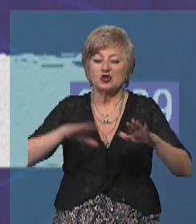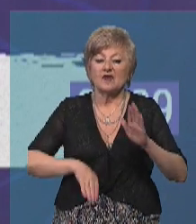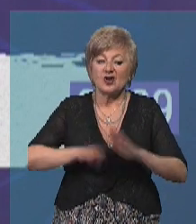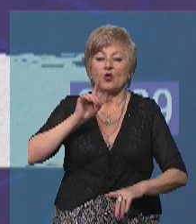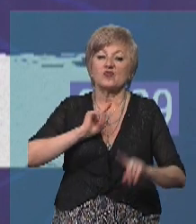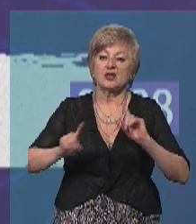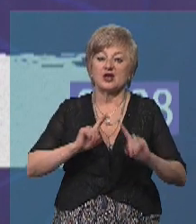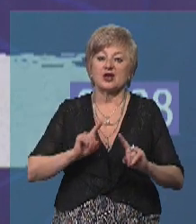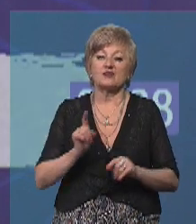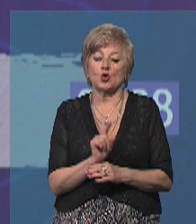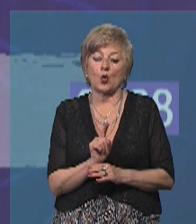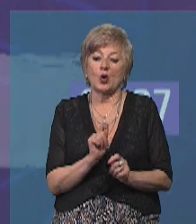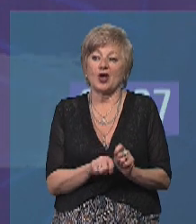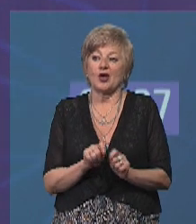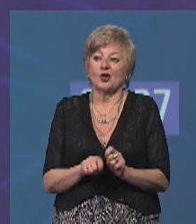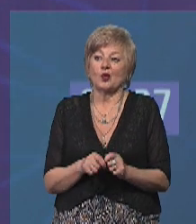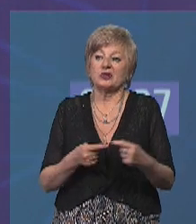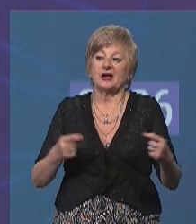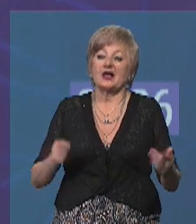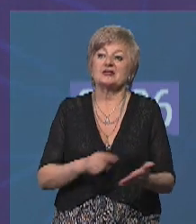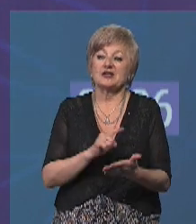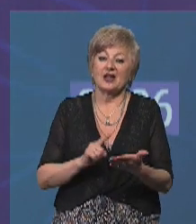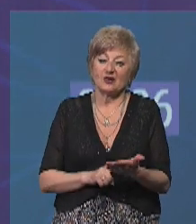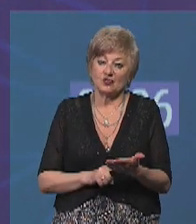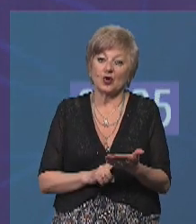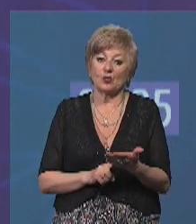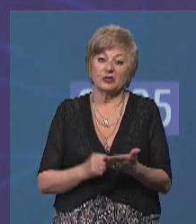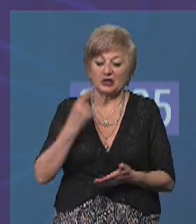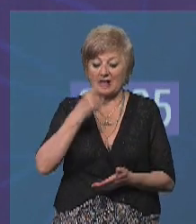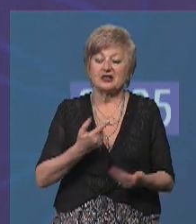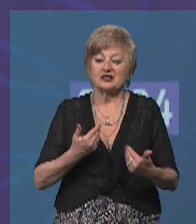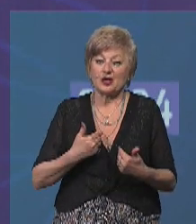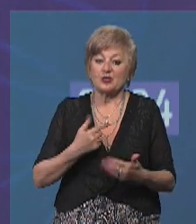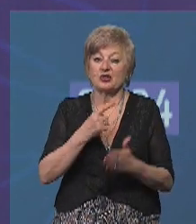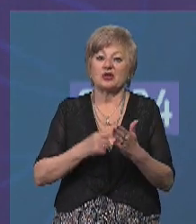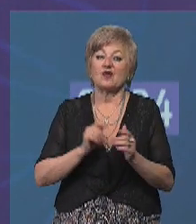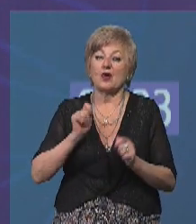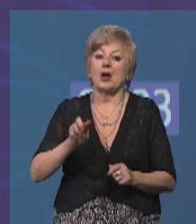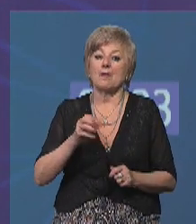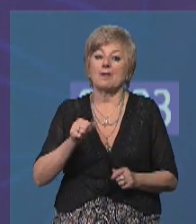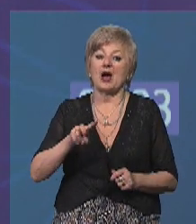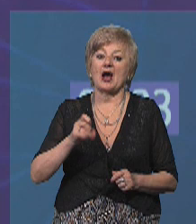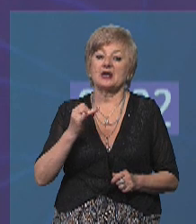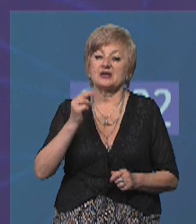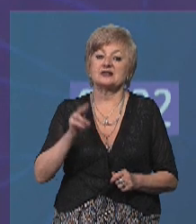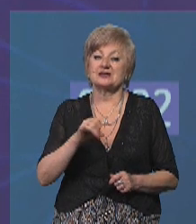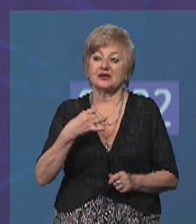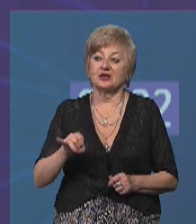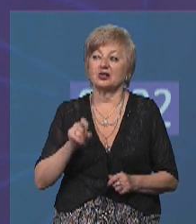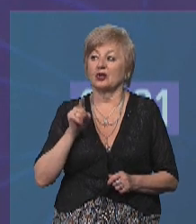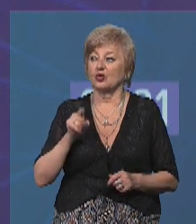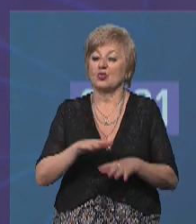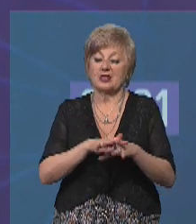які регулюють чи інші питання. Єдине, от у мене особисто питання до Євгена Балицького. Він уже не першу каденцію